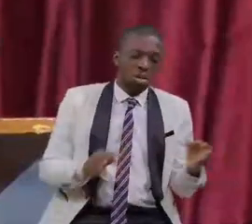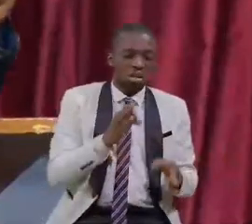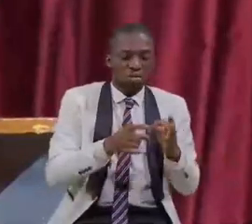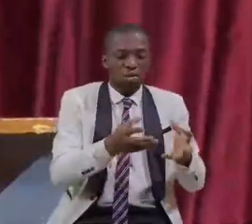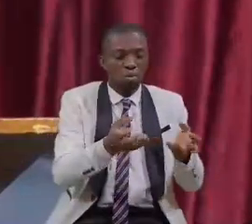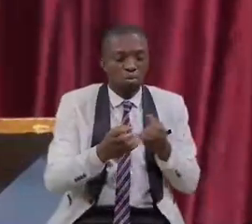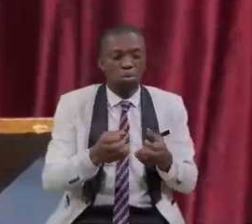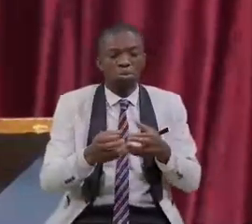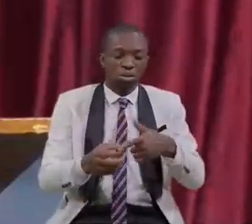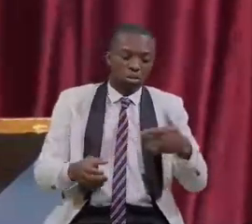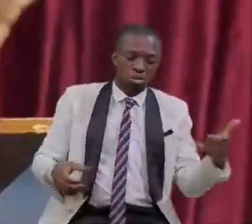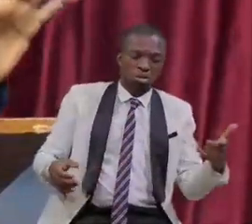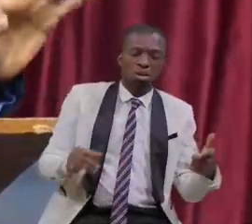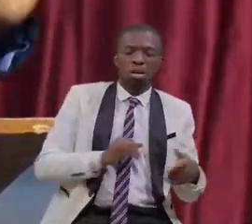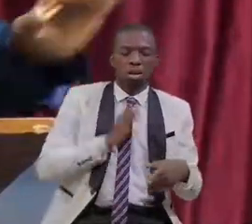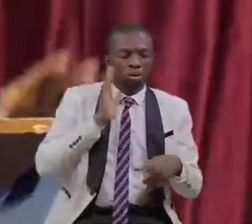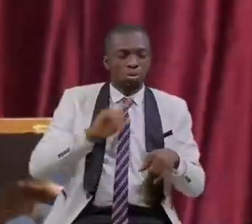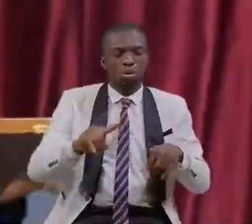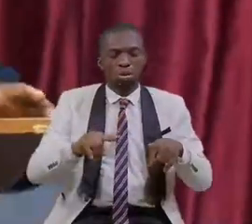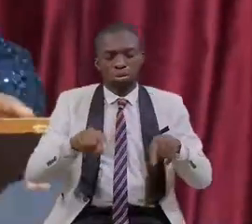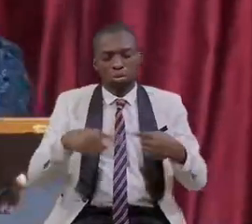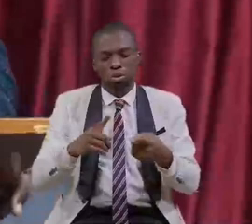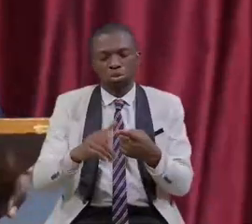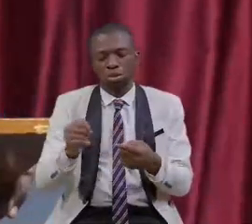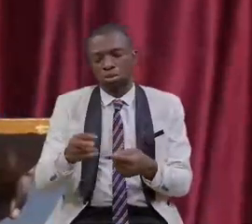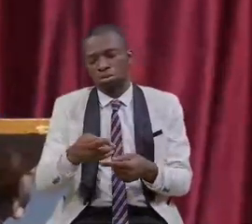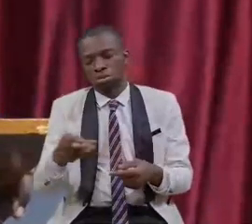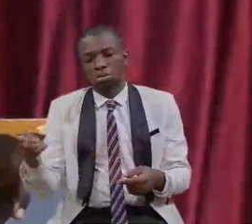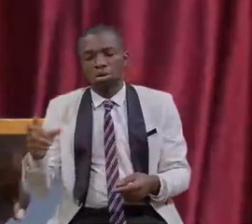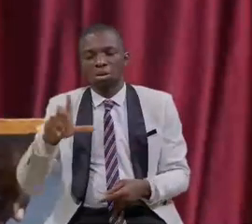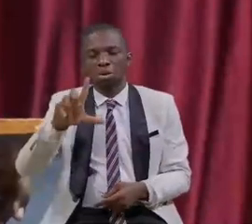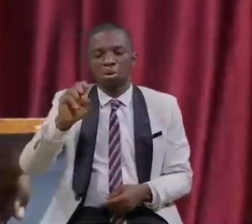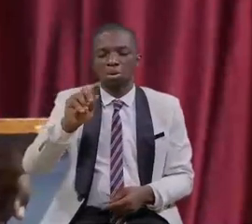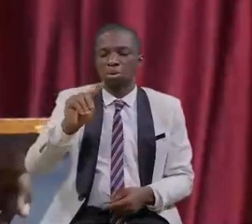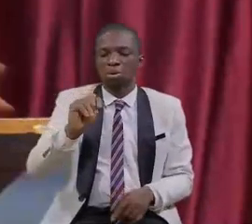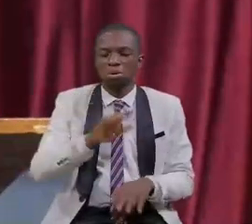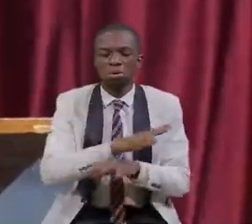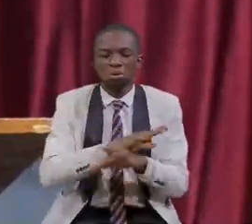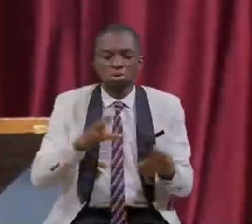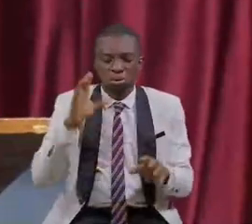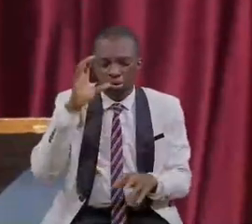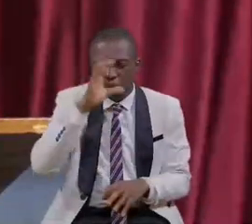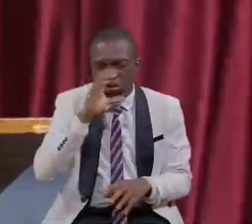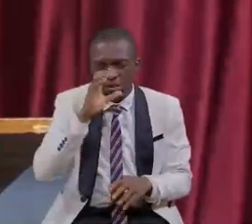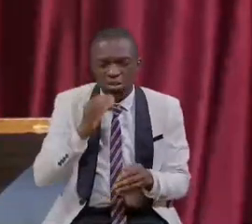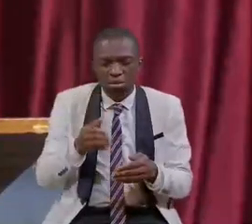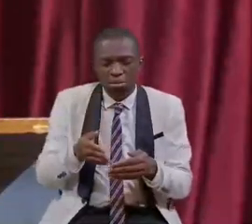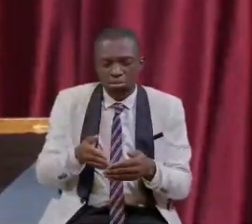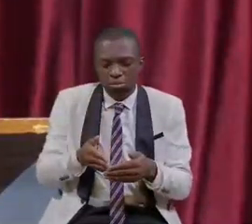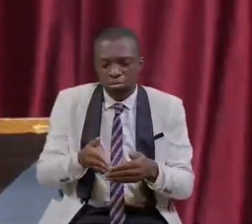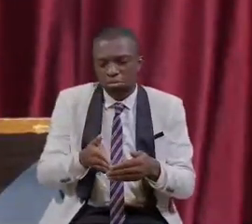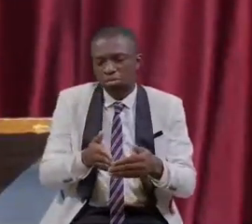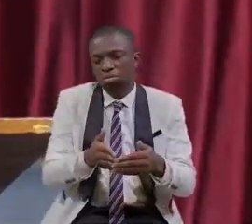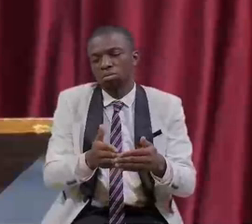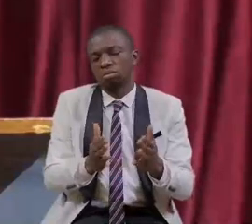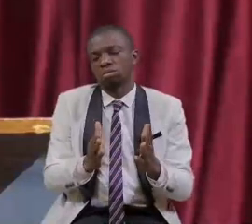droit, je vais à gauche. Et Lot n'a pas cherché un bon conseil. Il a